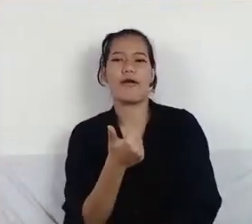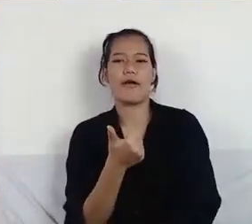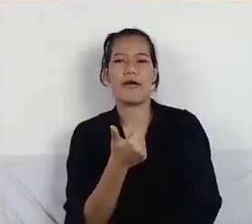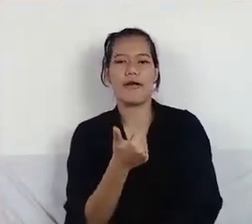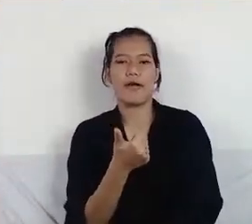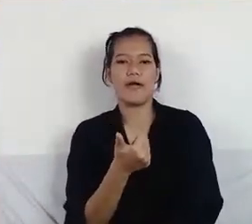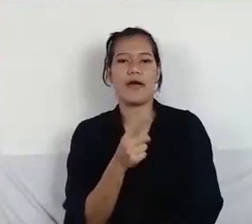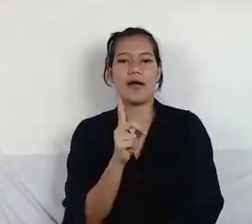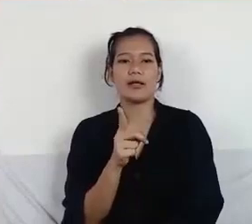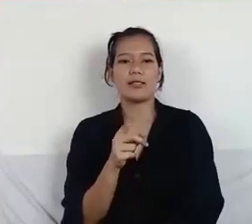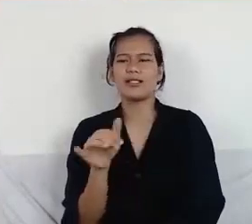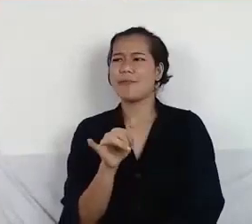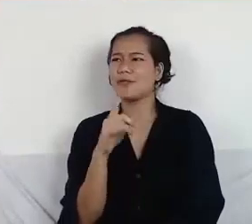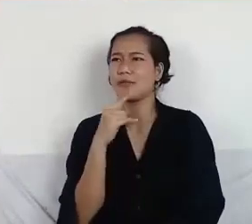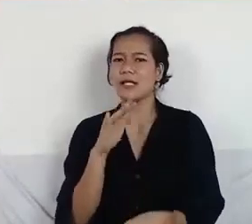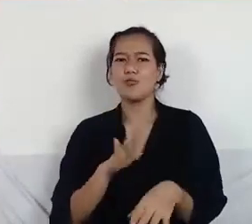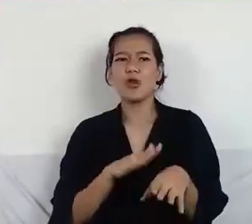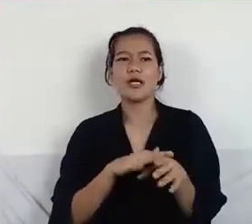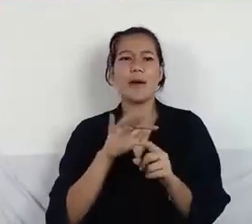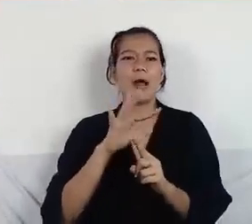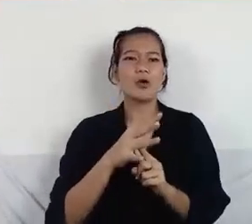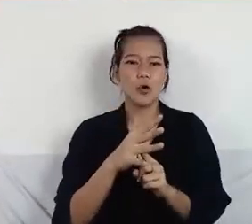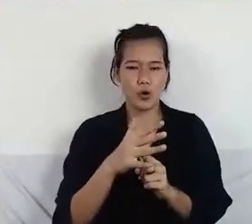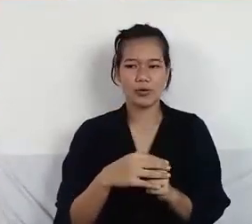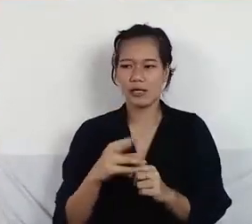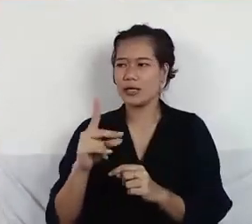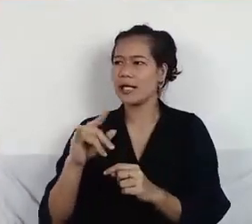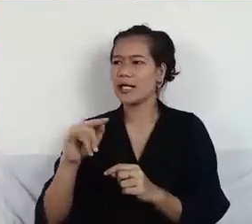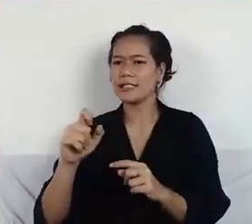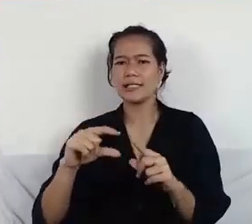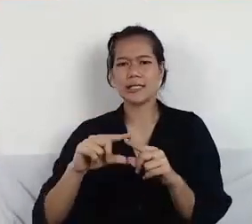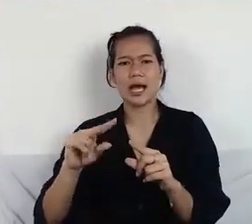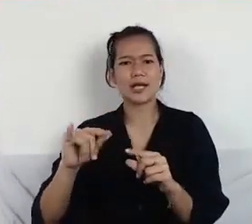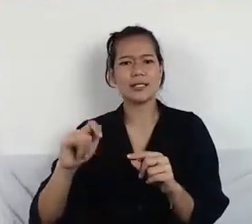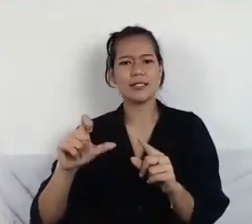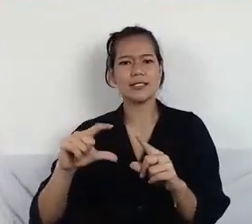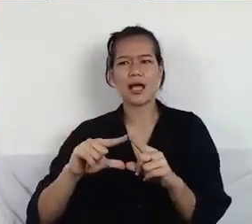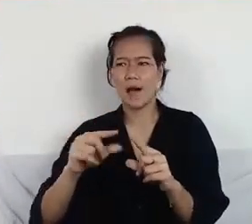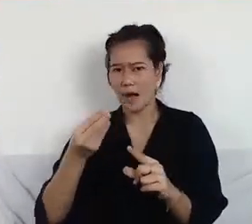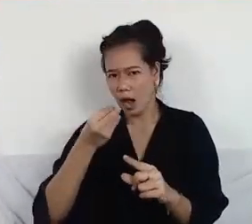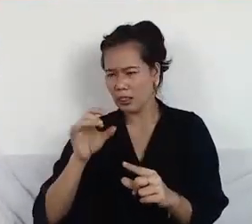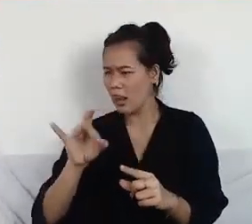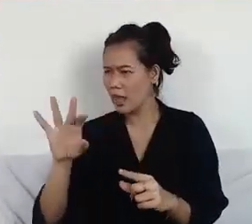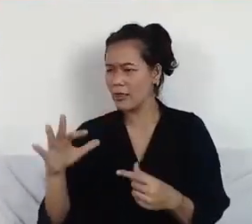ini budaya Manado. Selain rica-rica apa?